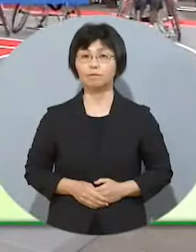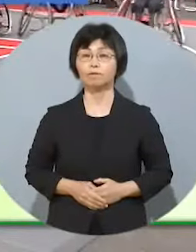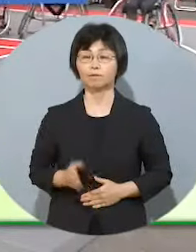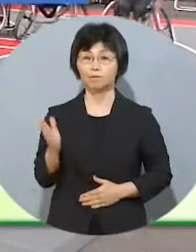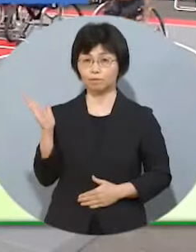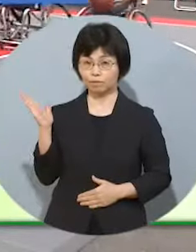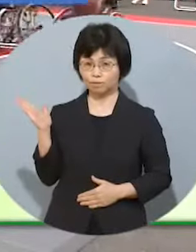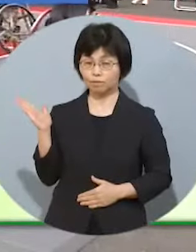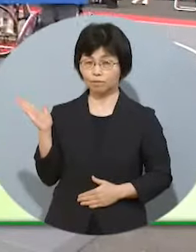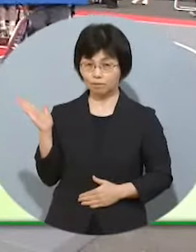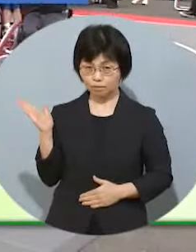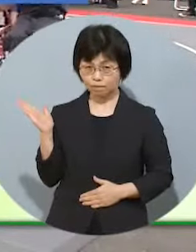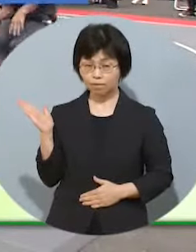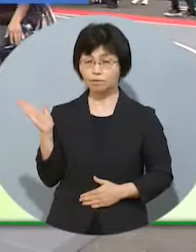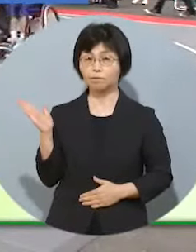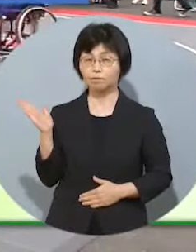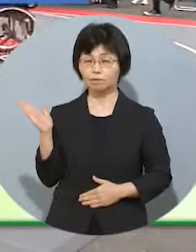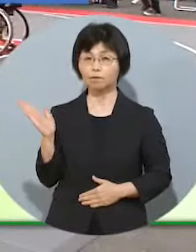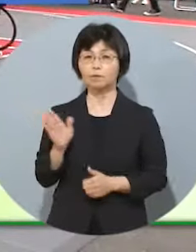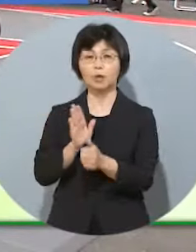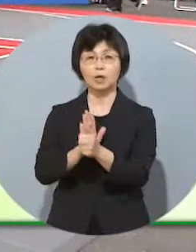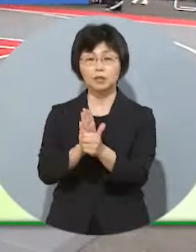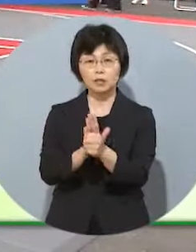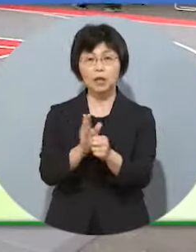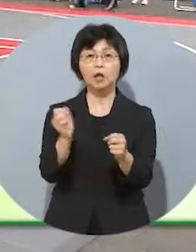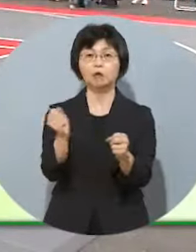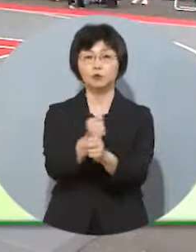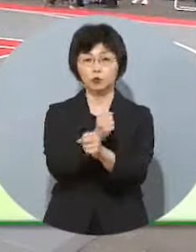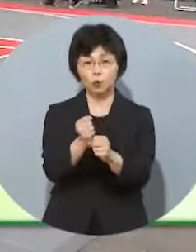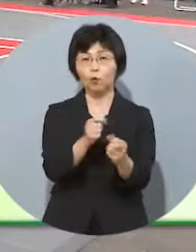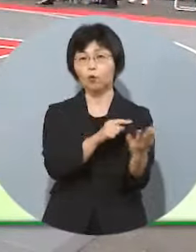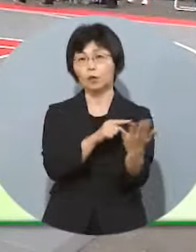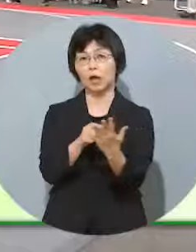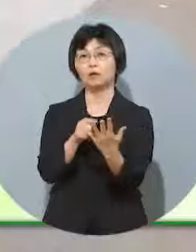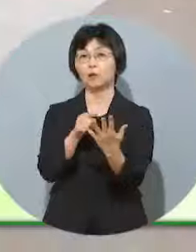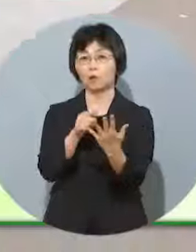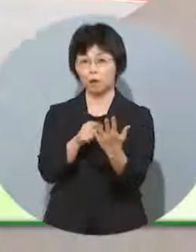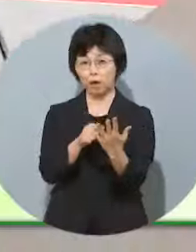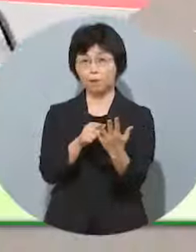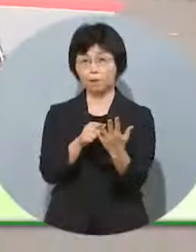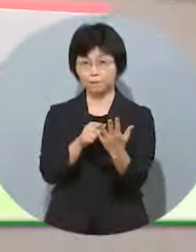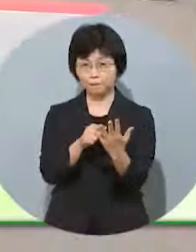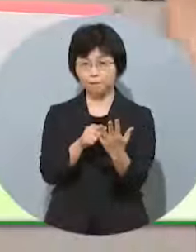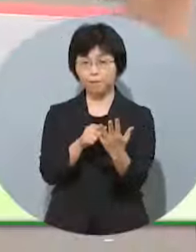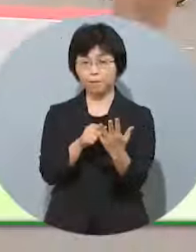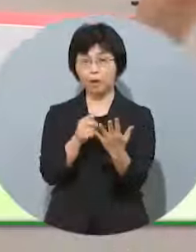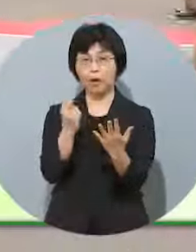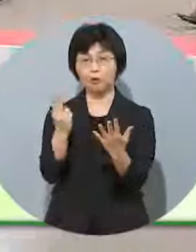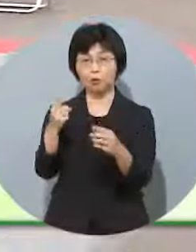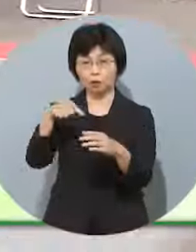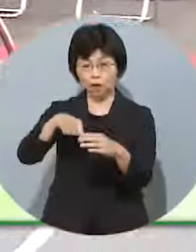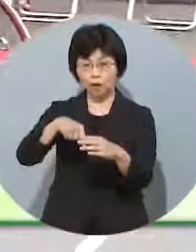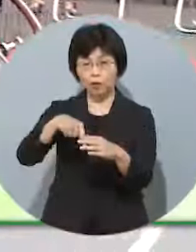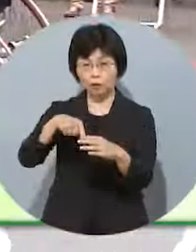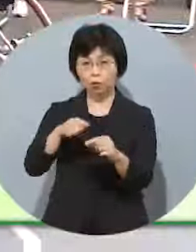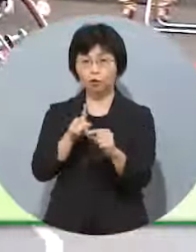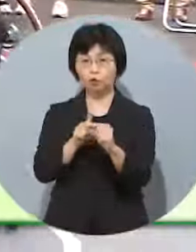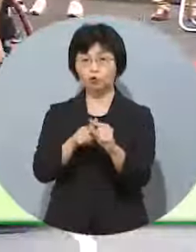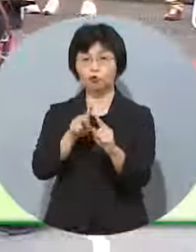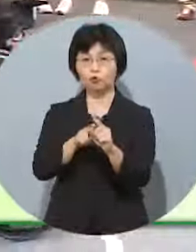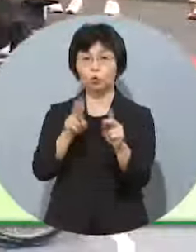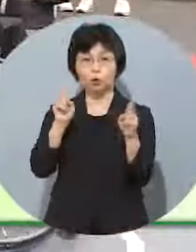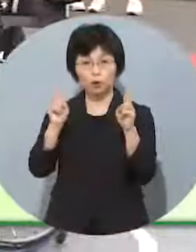障害者向け製品等の販路開拓支援事業の対象者は都内の中小企業者